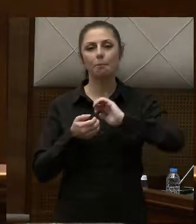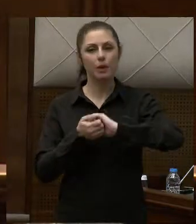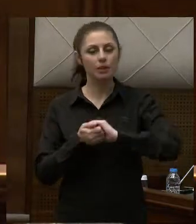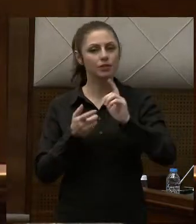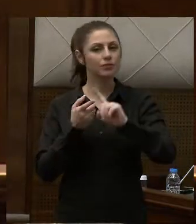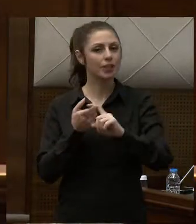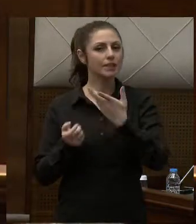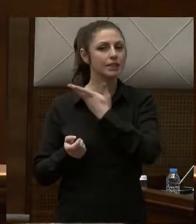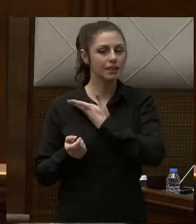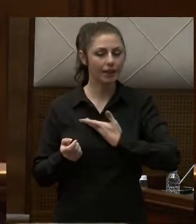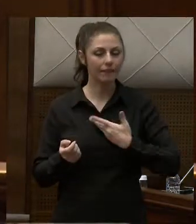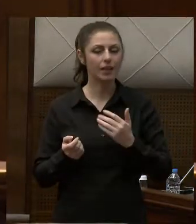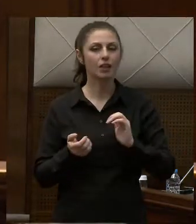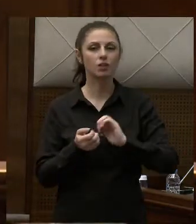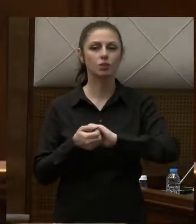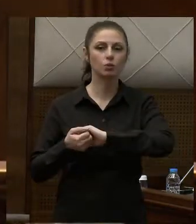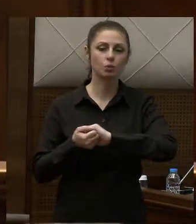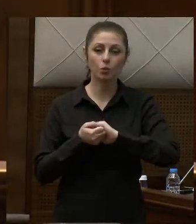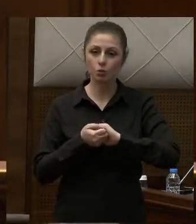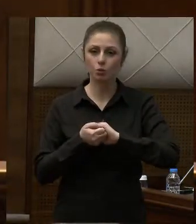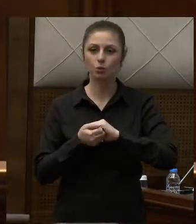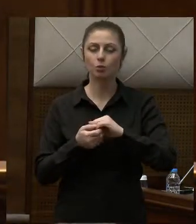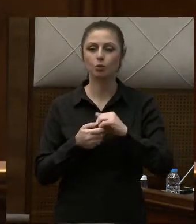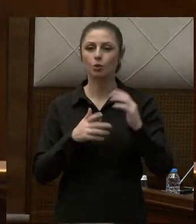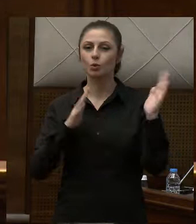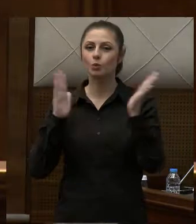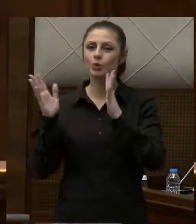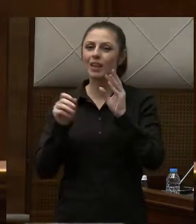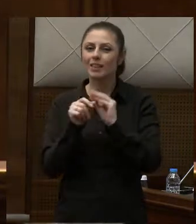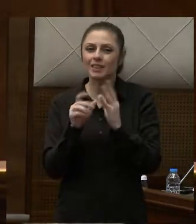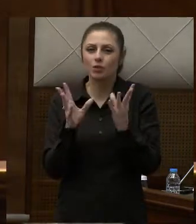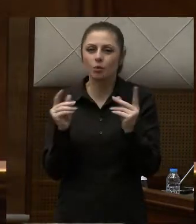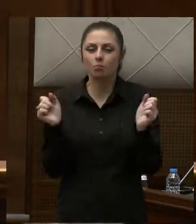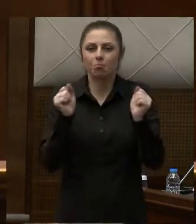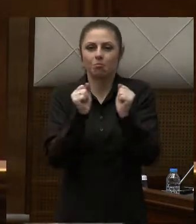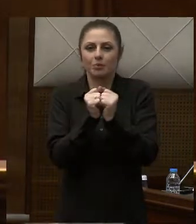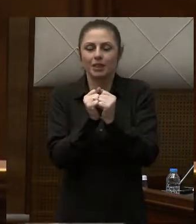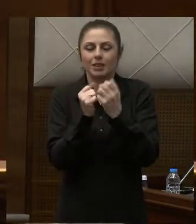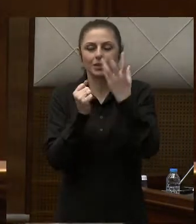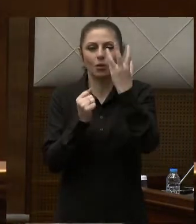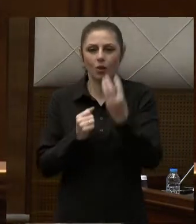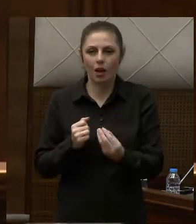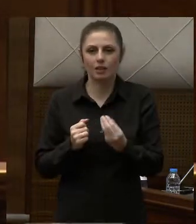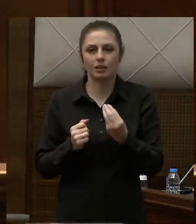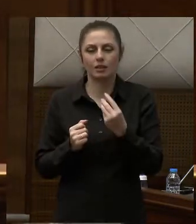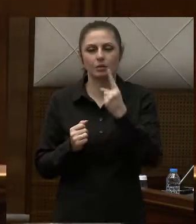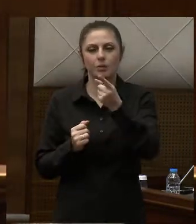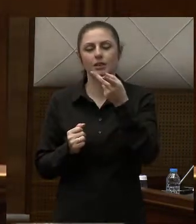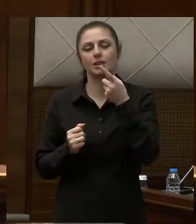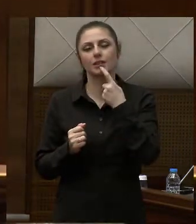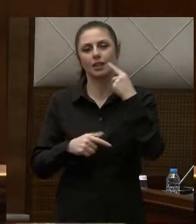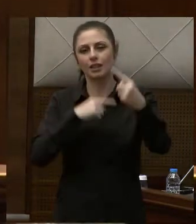ve dostluk rüzgarlarının çok daha fazla pekiştiği bir yıl olur 2018